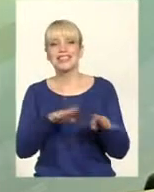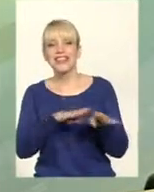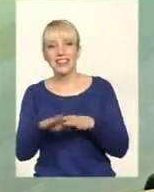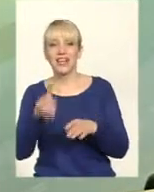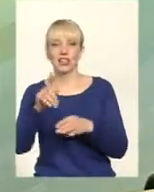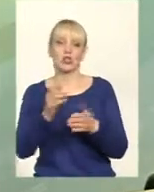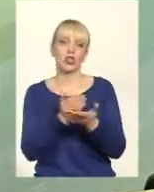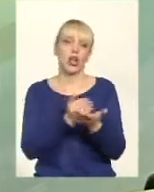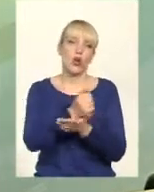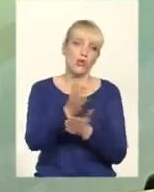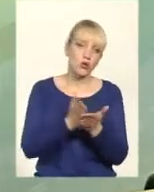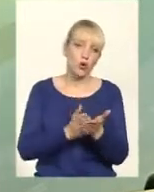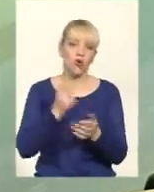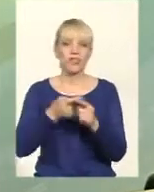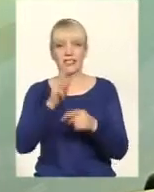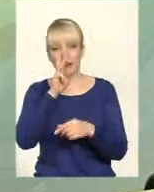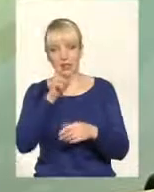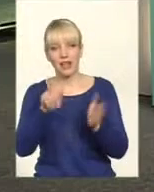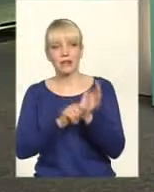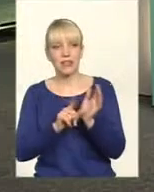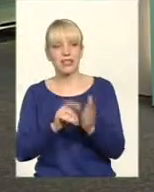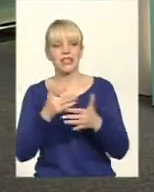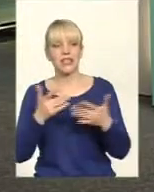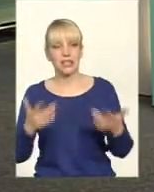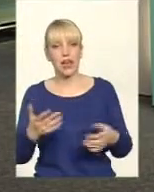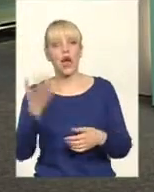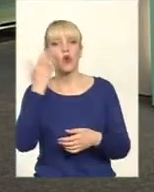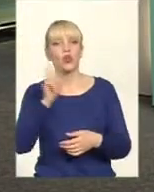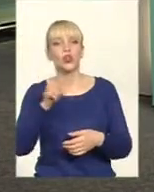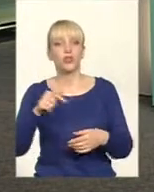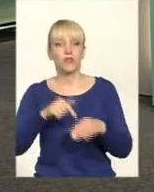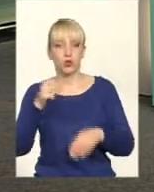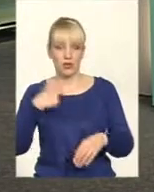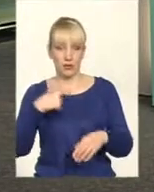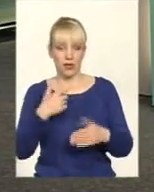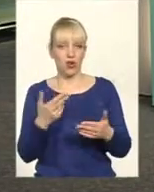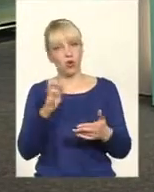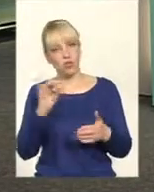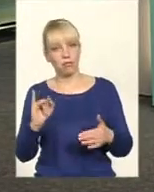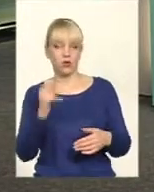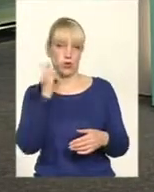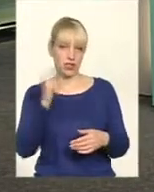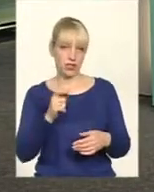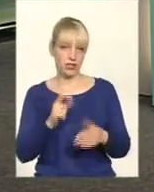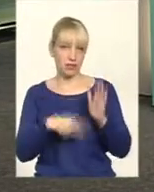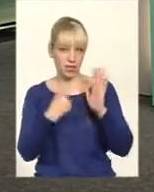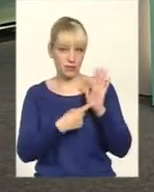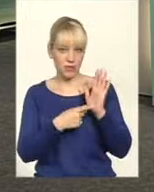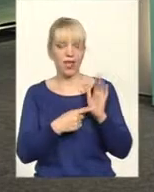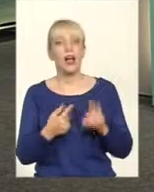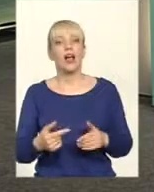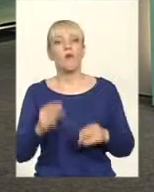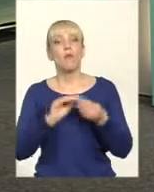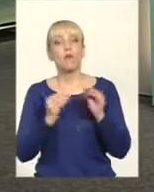того обслуговування, тих зарплат, тих пенсій і так далі. Але коли люди відчують себе українцями, хоча б? Я хочу сказати, але, а от проблема